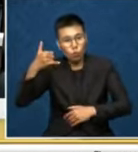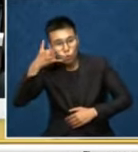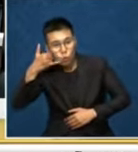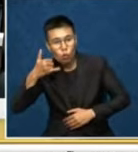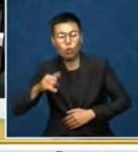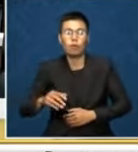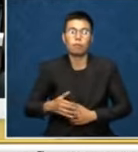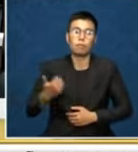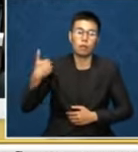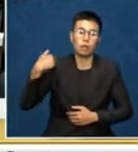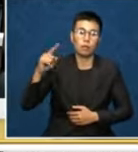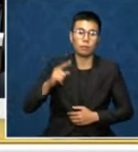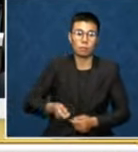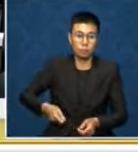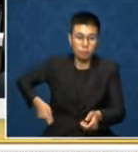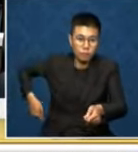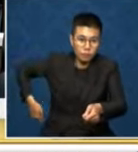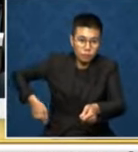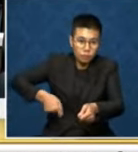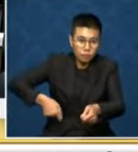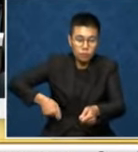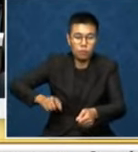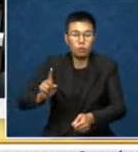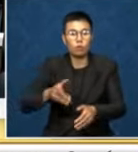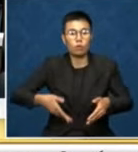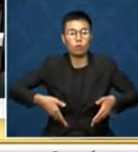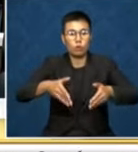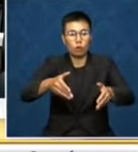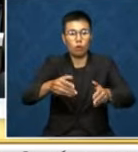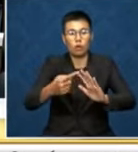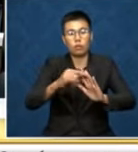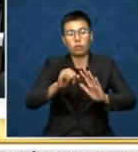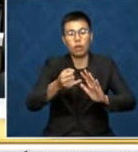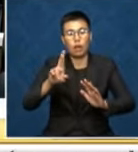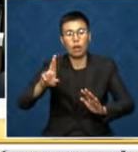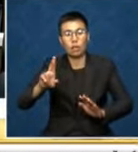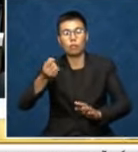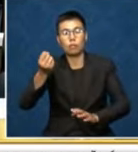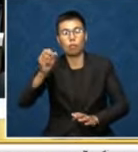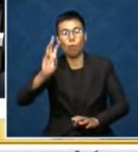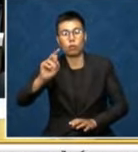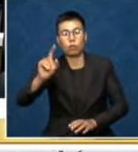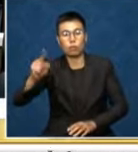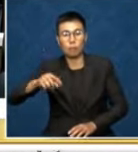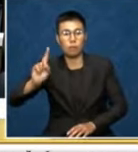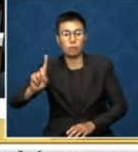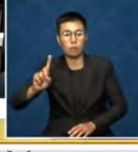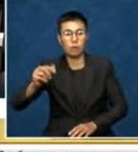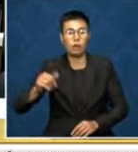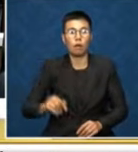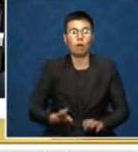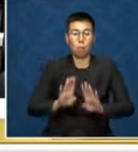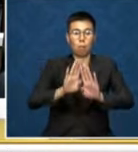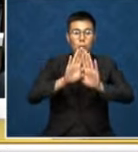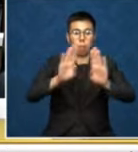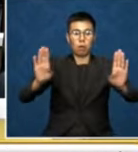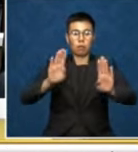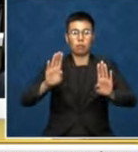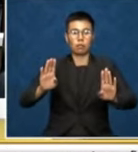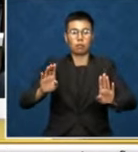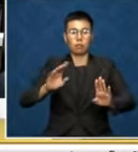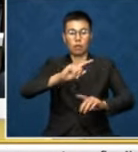เรื่องโต๊ะสนุกเกอร์ในซอยเจริญรัตน์ซอย16ทับ1นะครับเปิดเกินเวลาเปิด24ชั่วโมงเสียงดัง